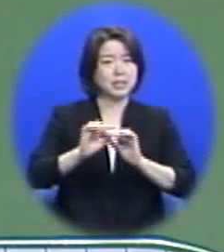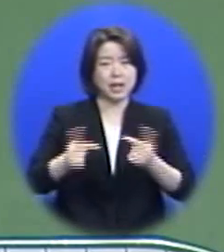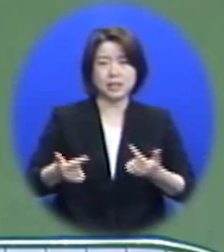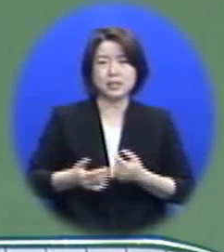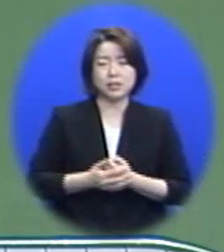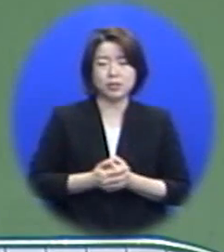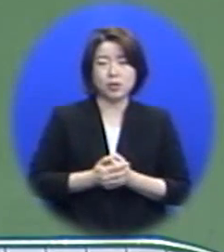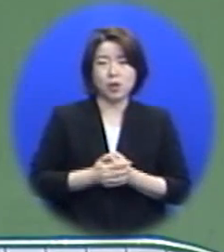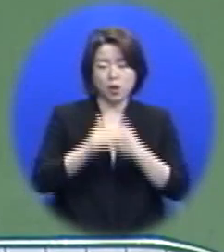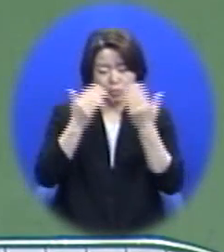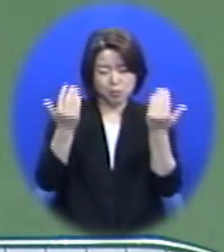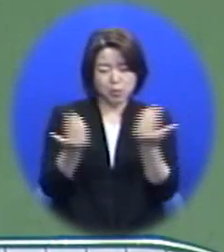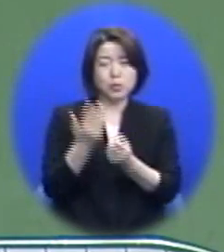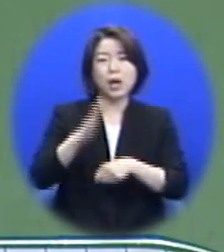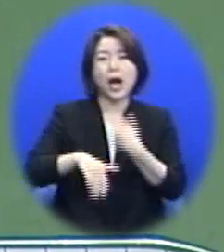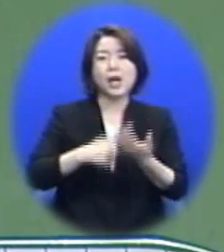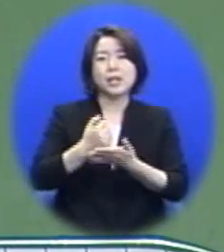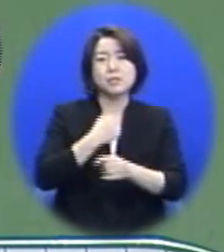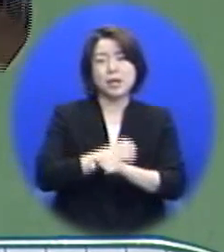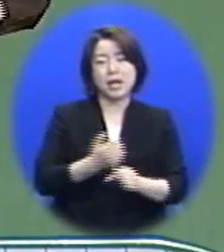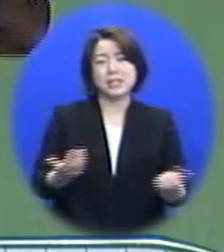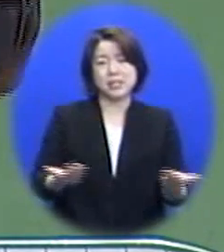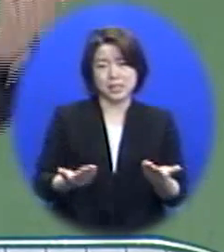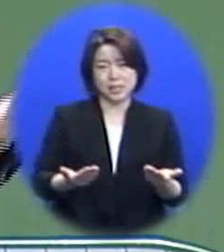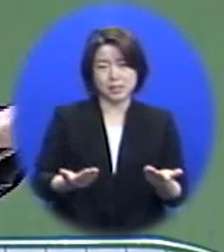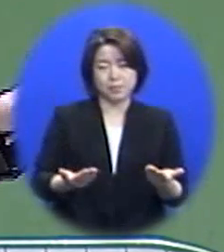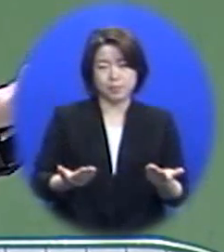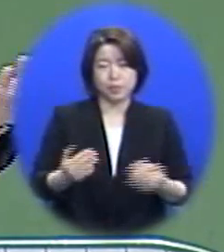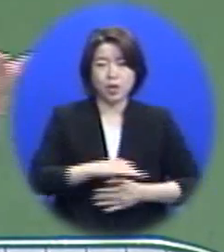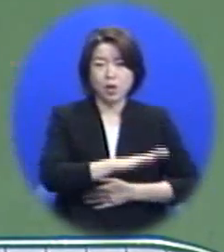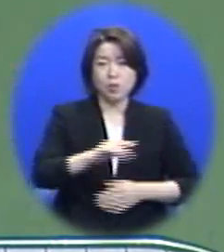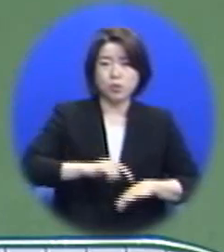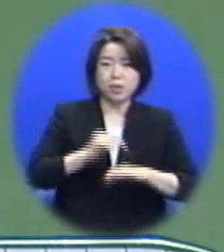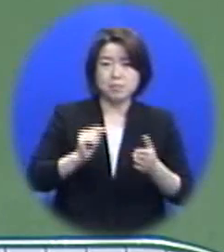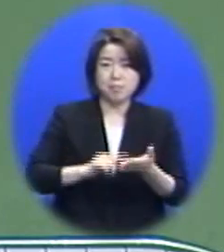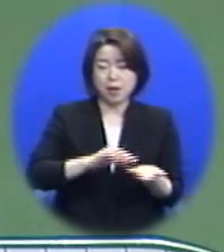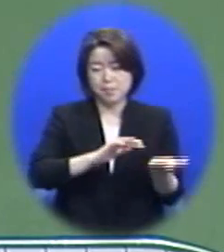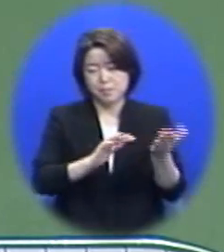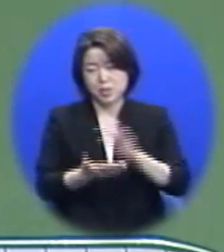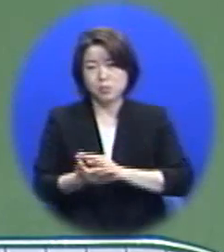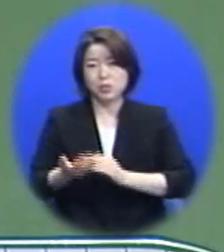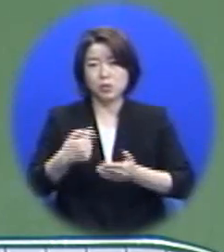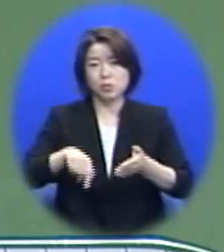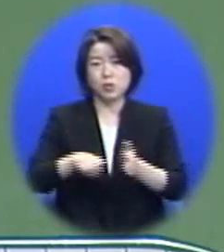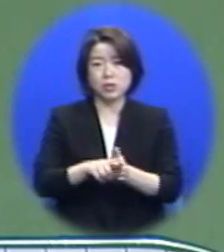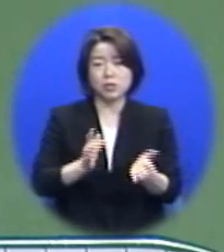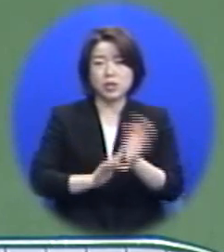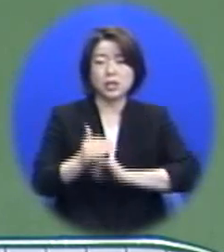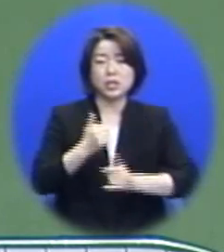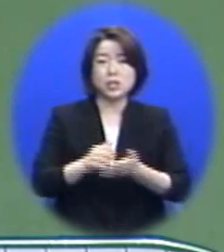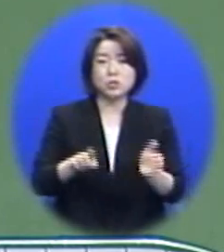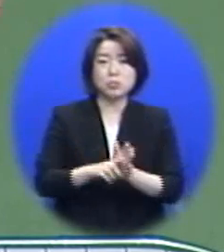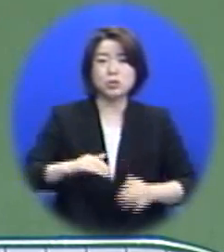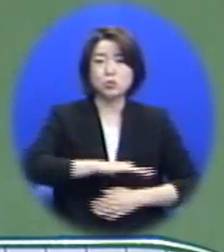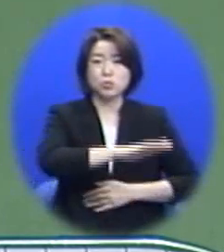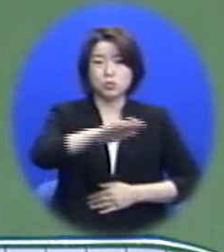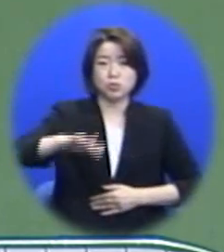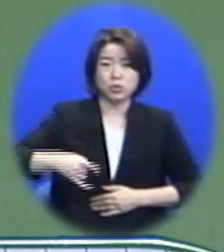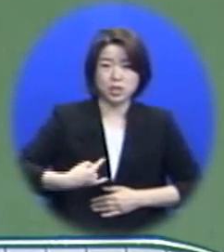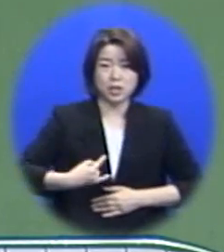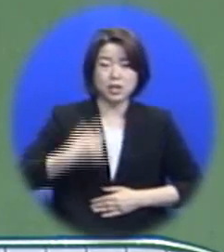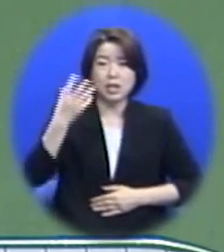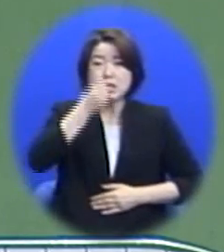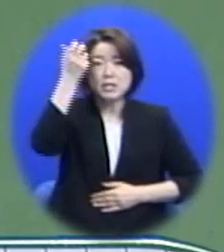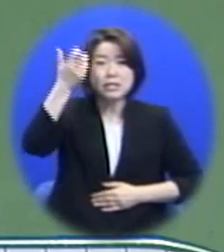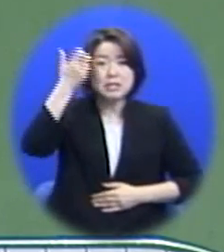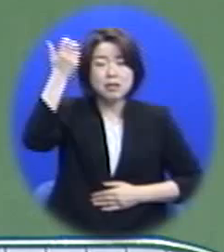하시는 일 하나님께서 우리의 마음을 뒤집어 놓으시고 예수를 믿는 우리에게 성령을 보내